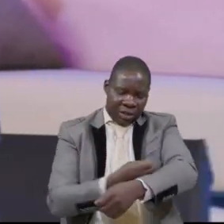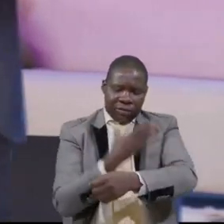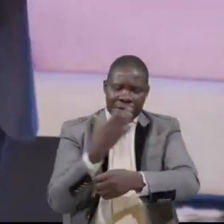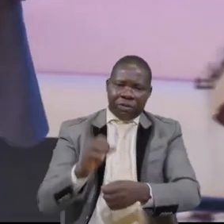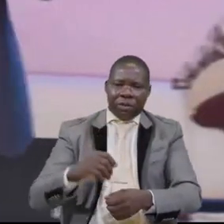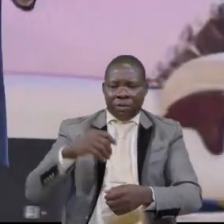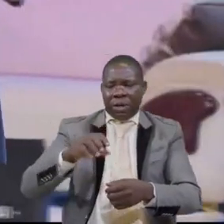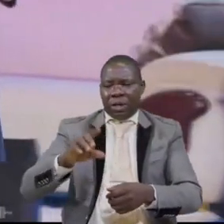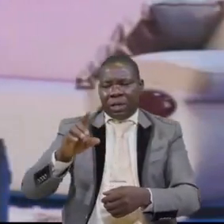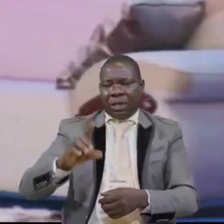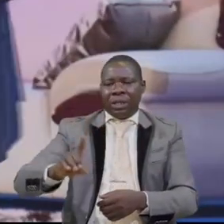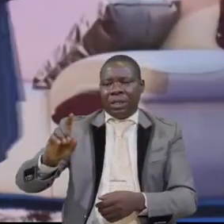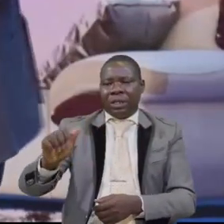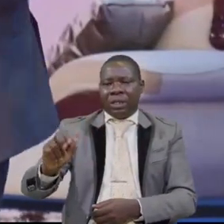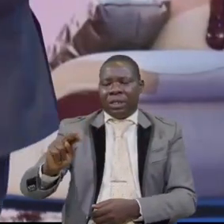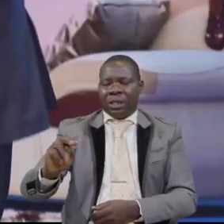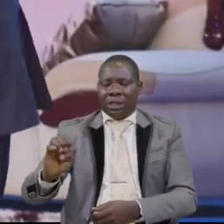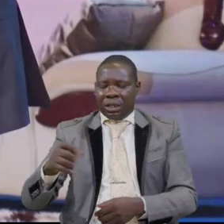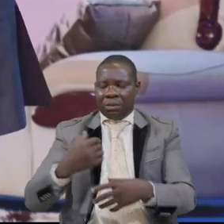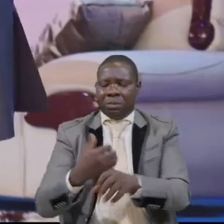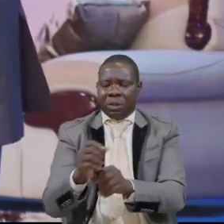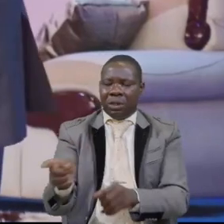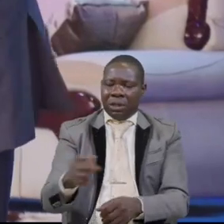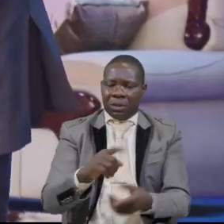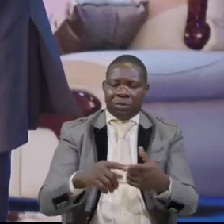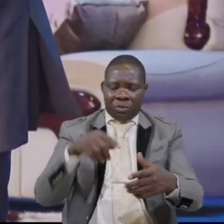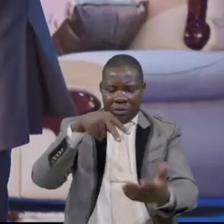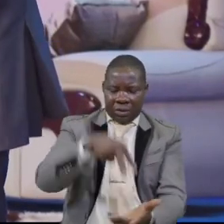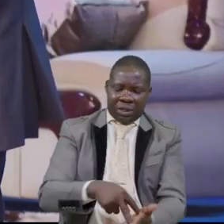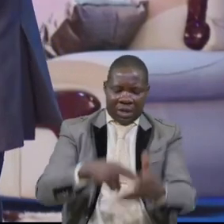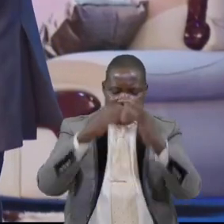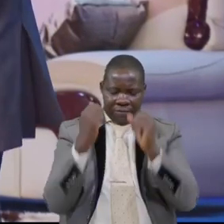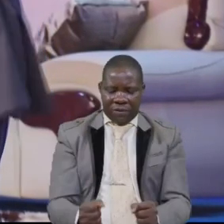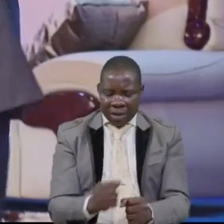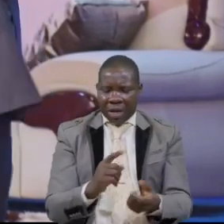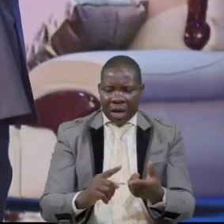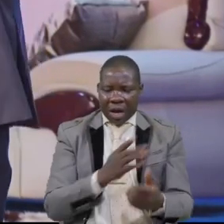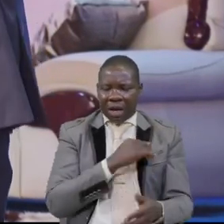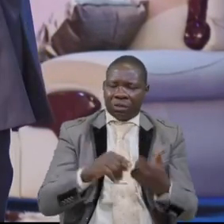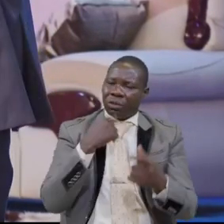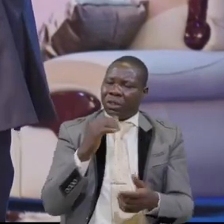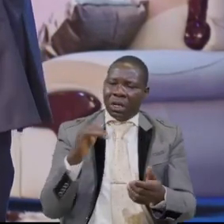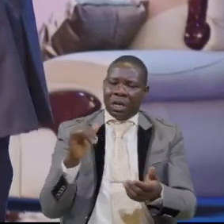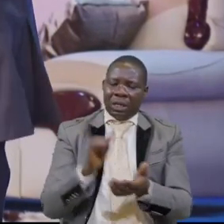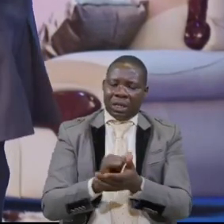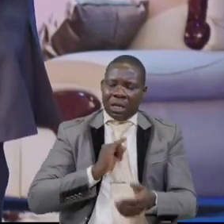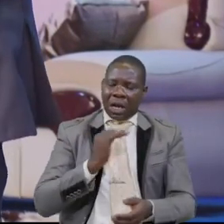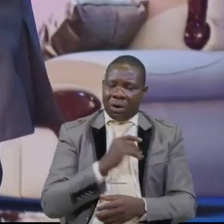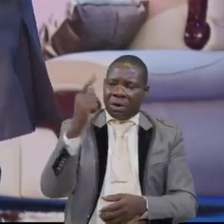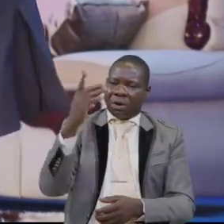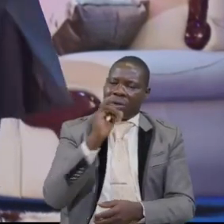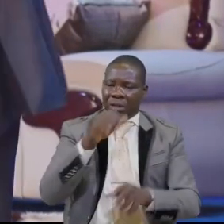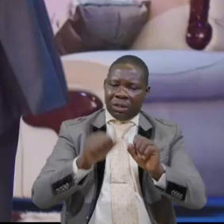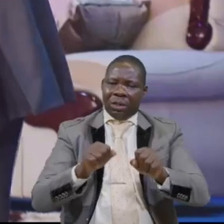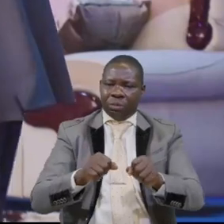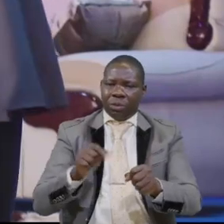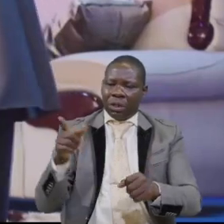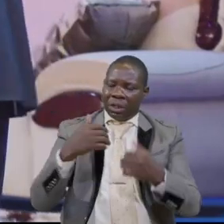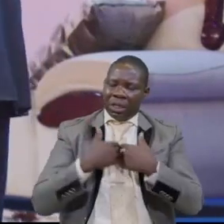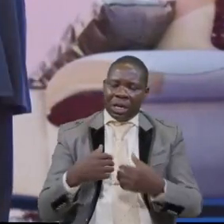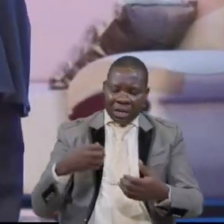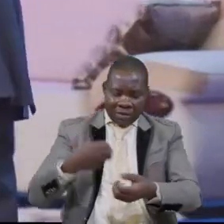a amenés à demeurer fermement et de dire notre Dieu est capable. Il avait l'influence sur Nebuchadnezzar.